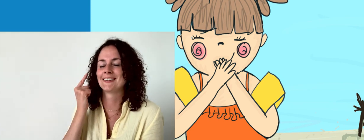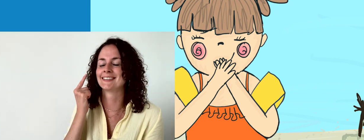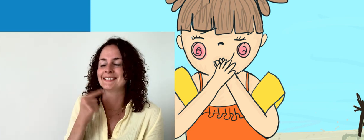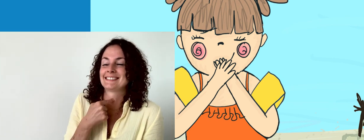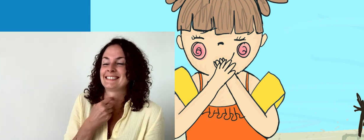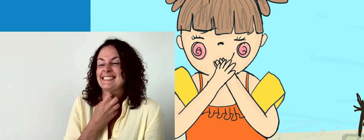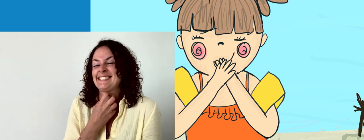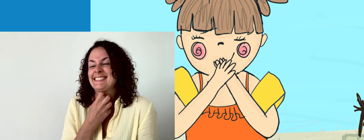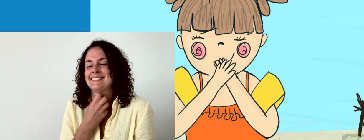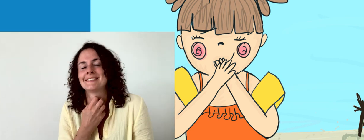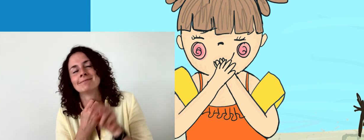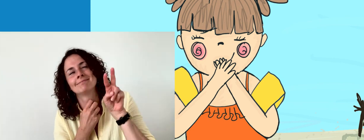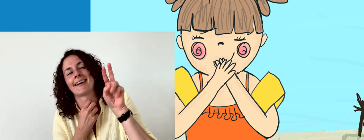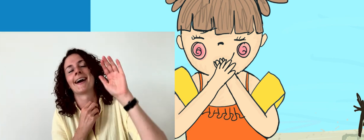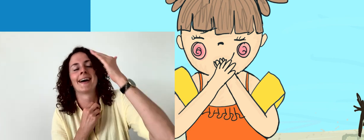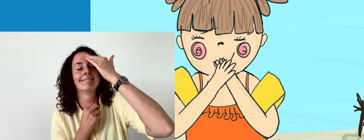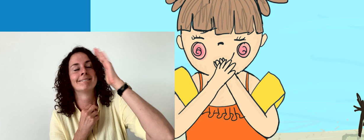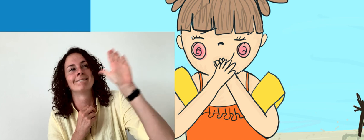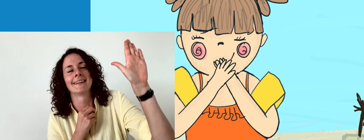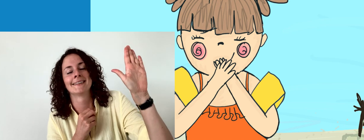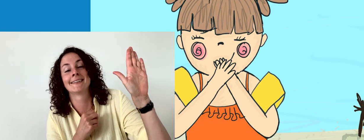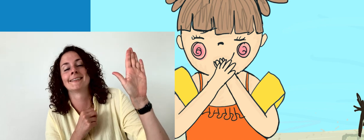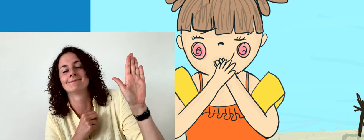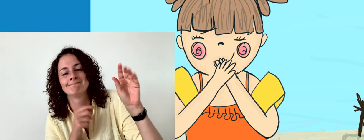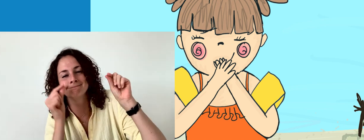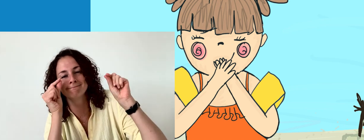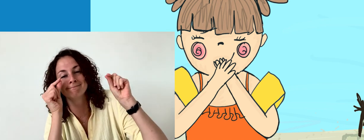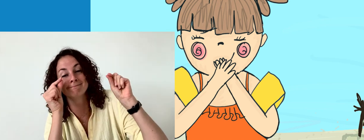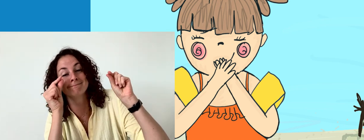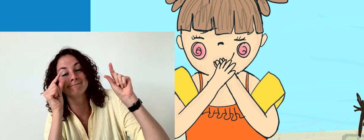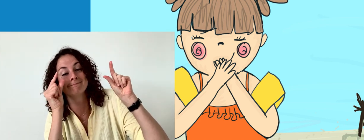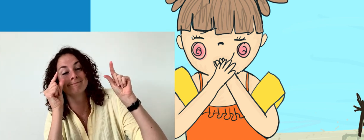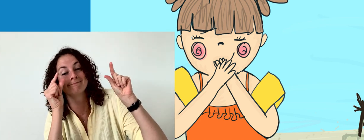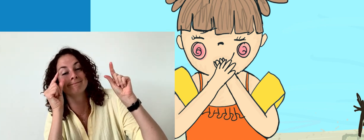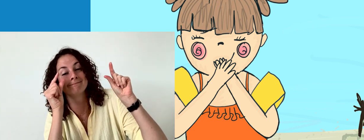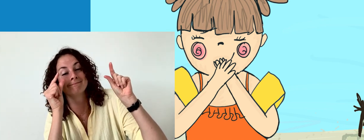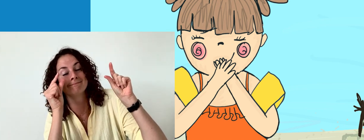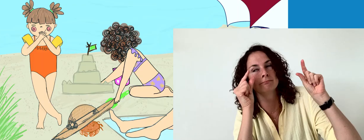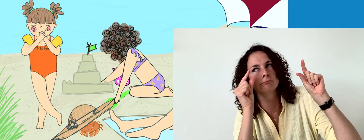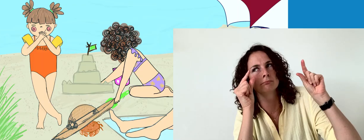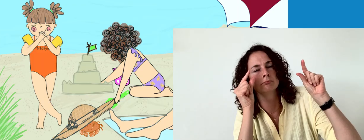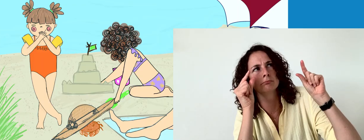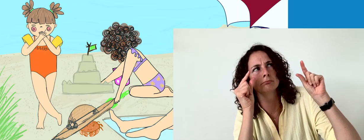Mama herkent Mare's gegiechel Het voorspelt niet veel goeds